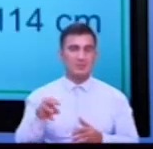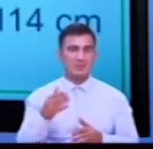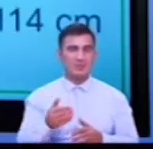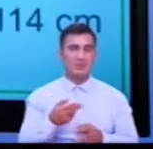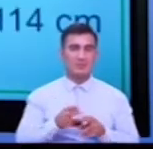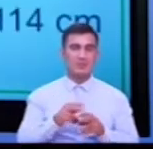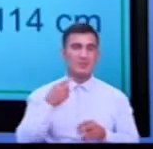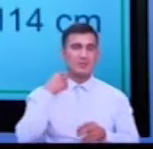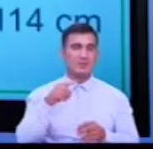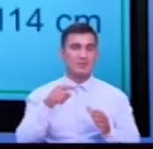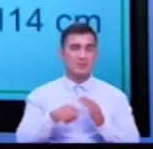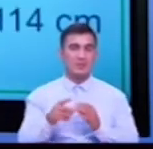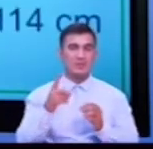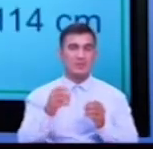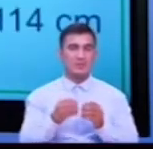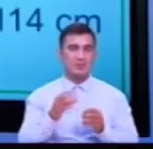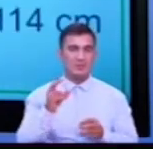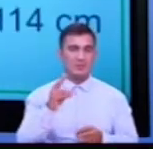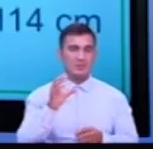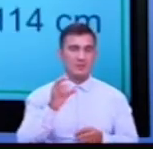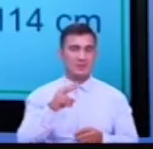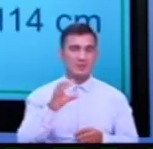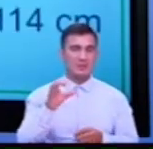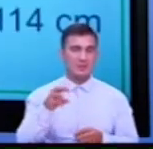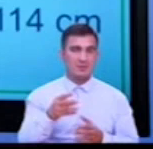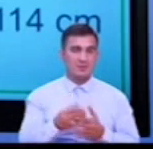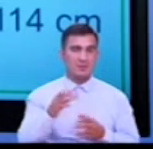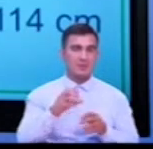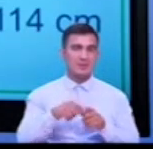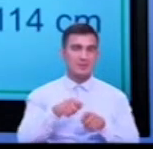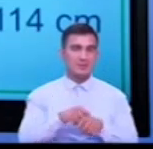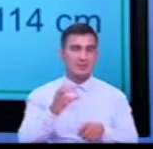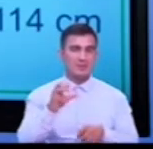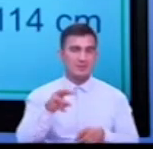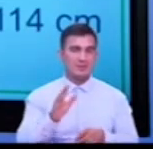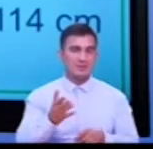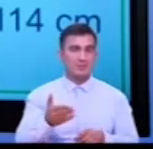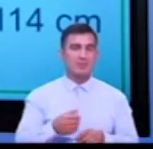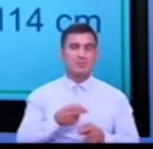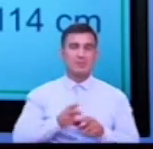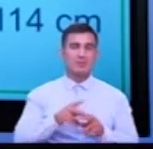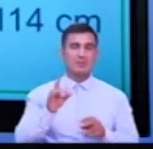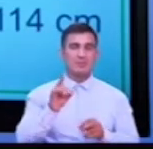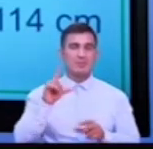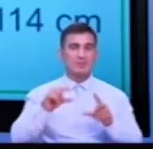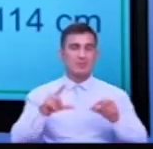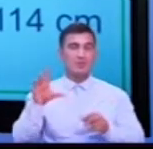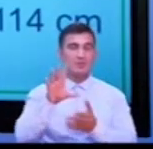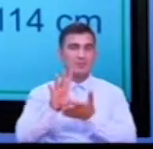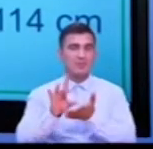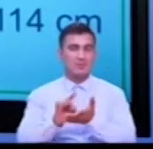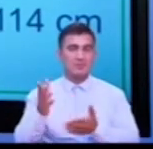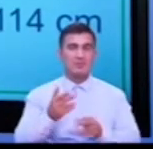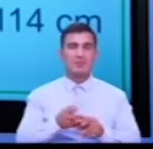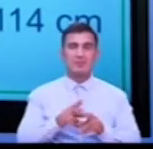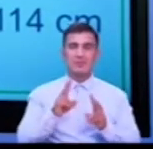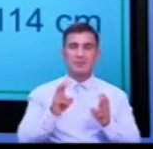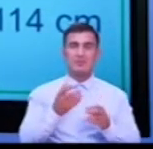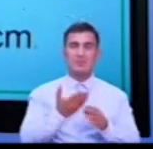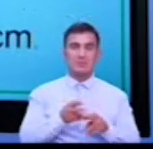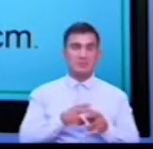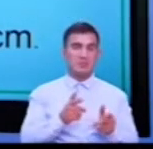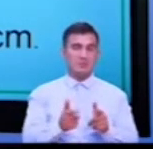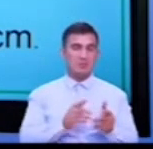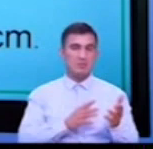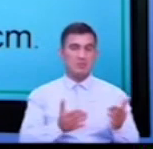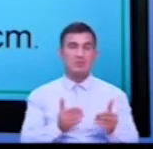desimetrimiz 110 santimetr bo'ladi va unga 4 santimetrni qo'shib 114 santimetrni hosil qilamiz. Mana bu masalani ham yechib oldik.